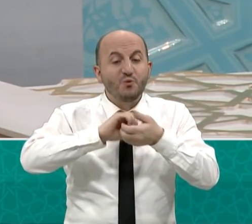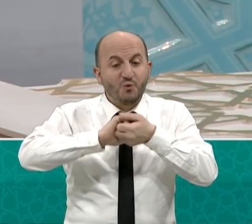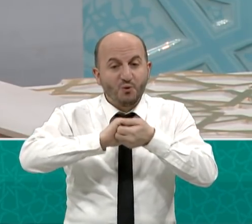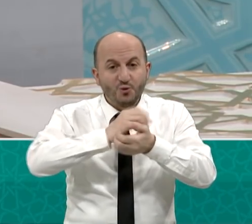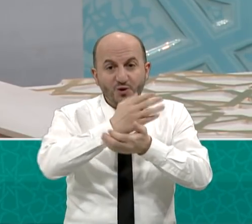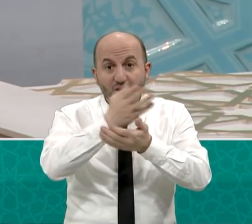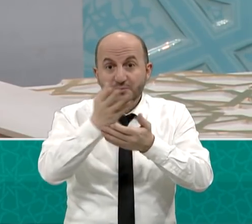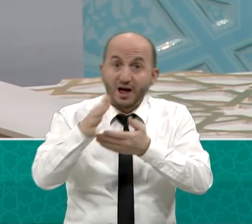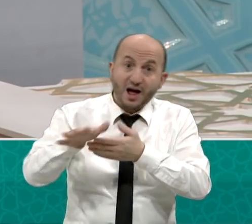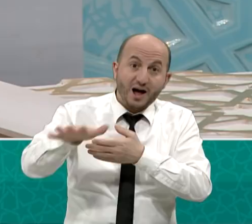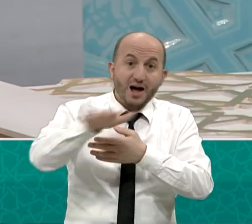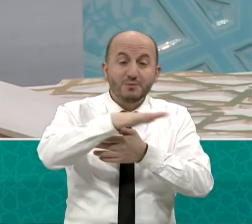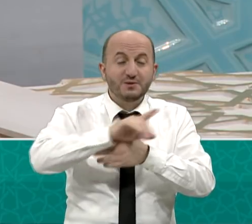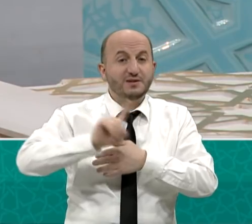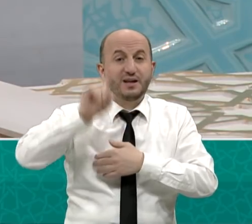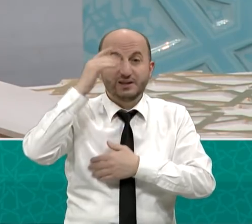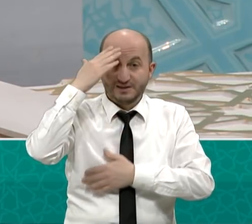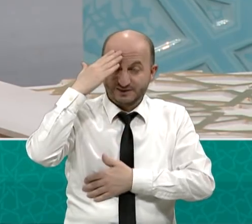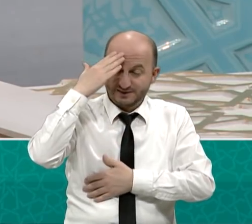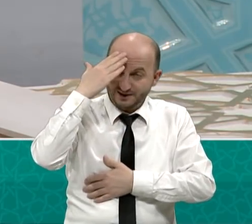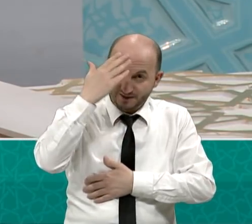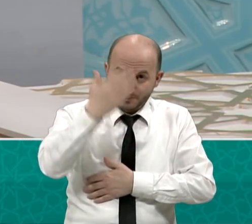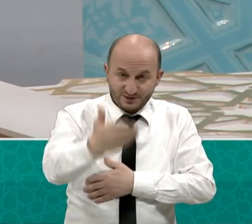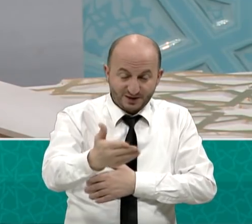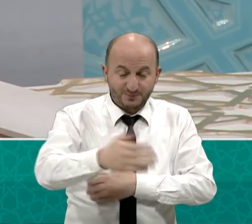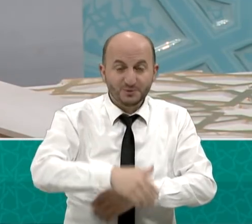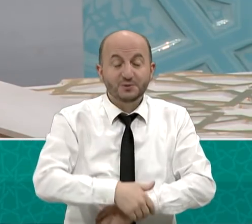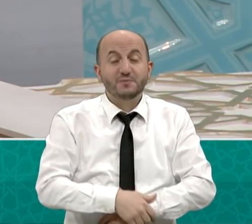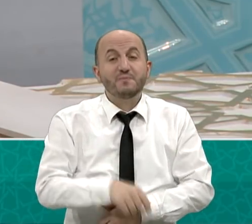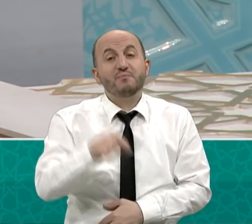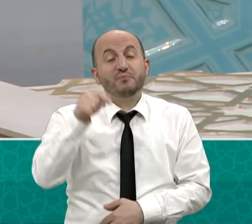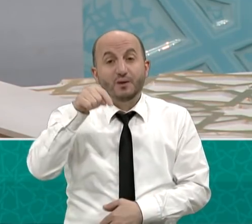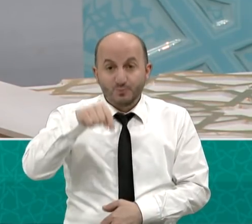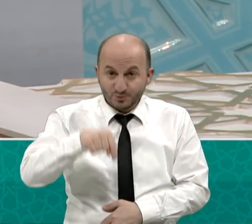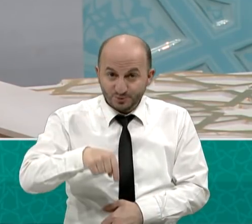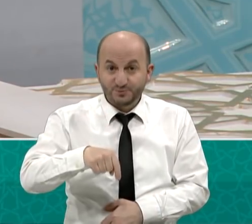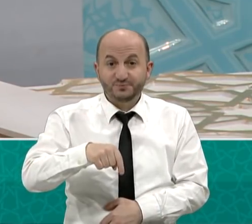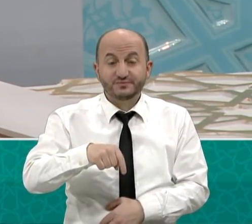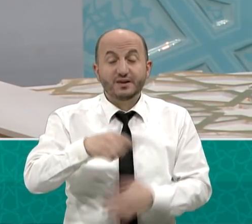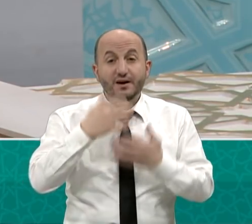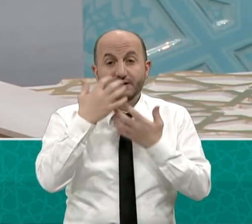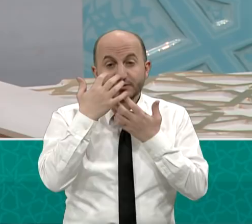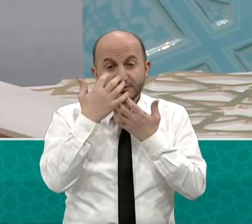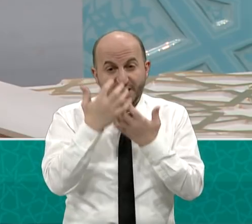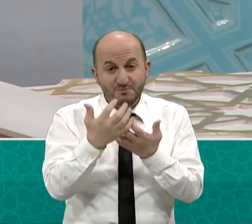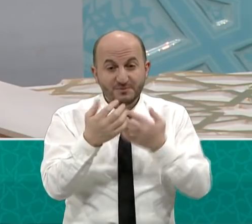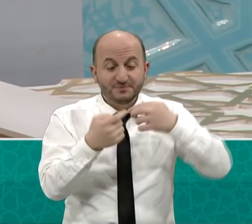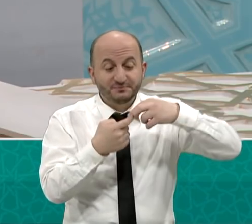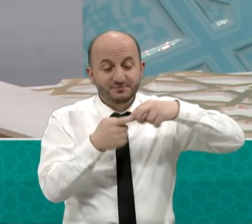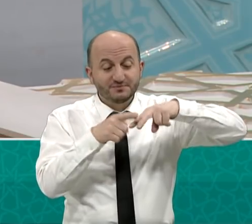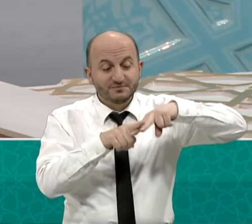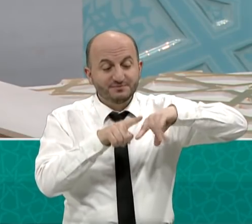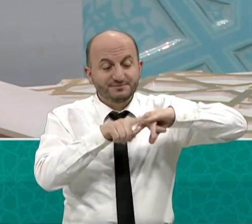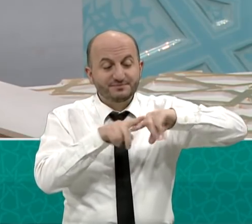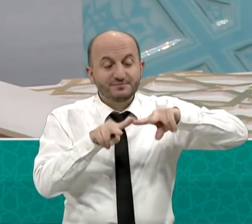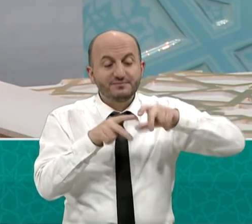dostlarımız, hepinizi Allah'ın selamı ile selamlıyoruz. Efendim, bugün rahmeti konuşacağız.